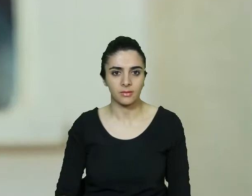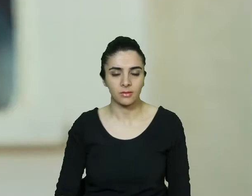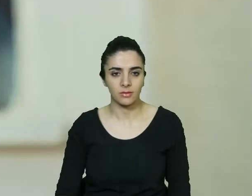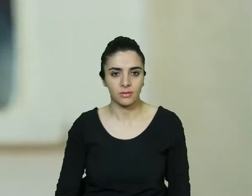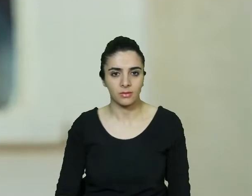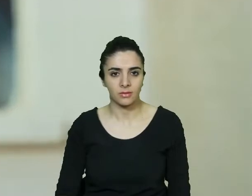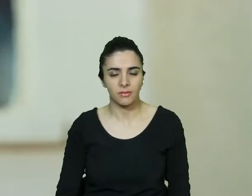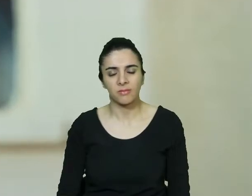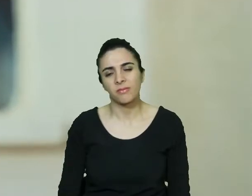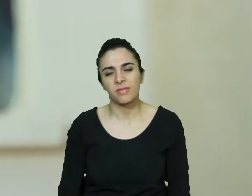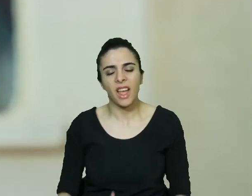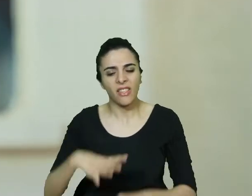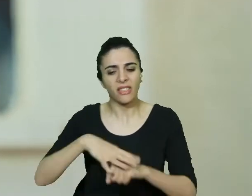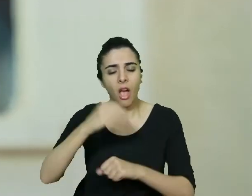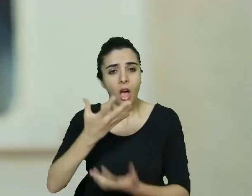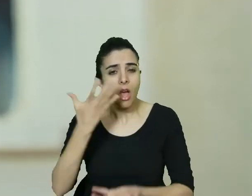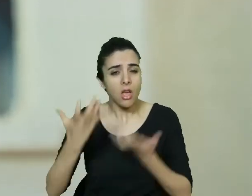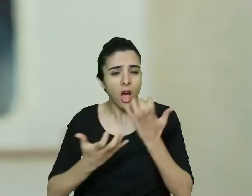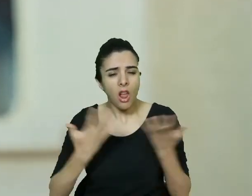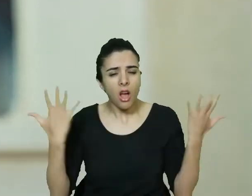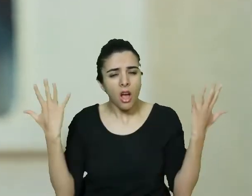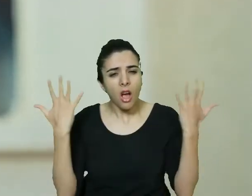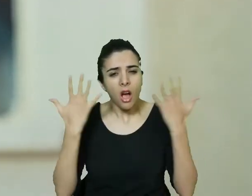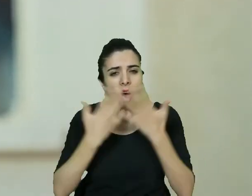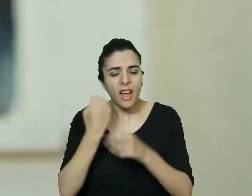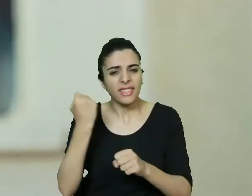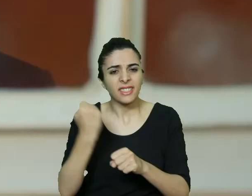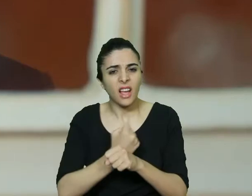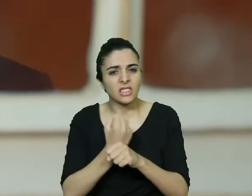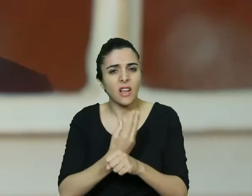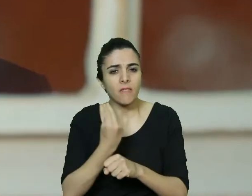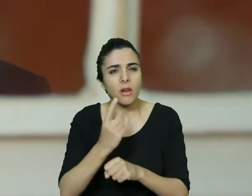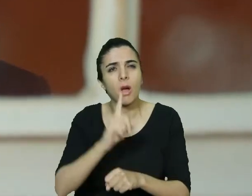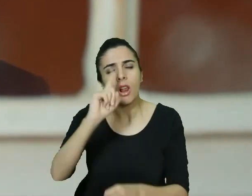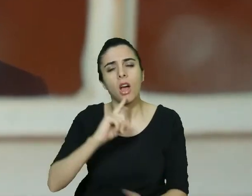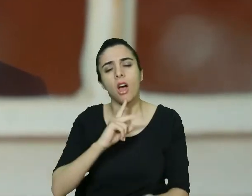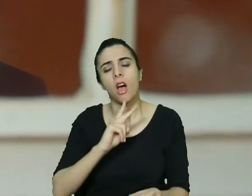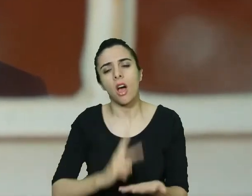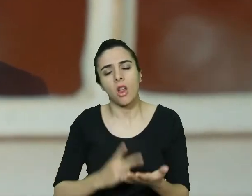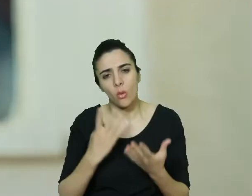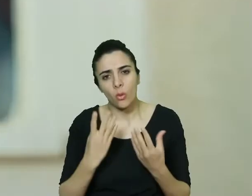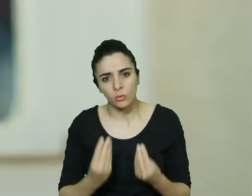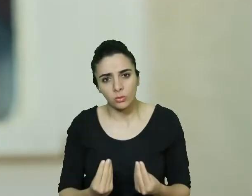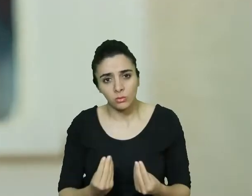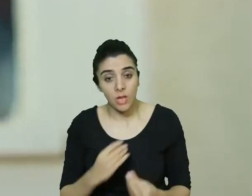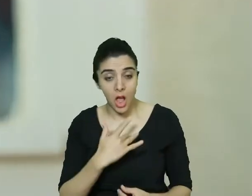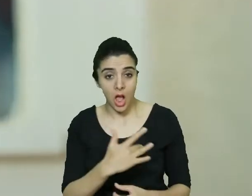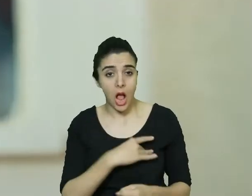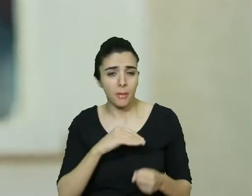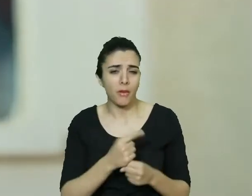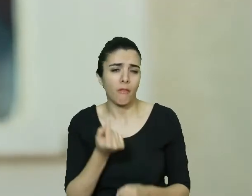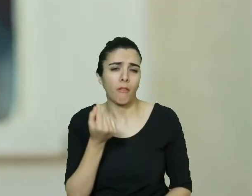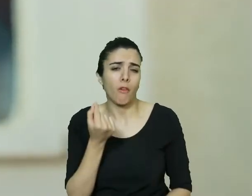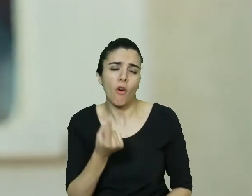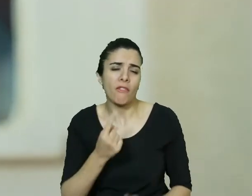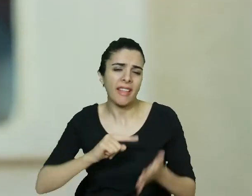Tur Dağı'nı yakıp kapkara bir kayalığa dönüştüren tecelliymiş aşk. Ve kalpte küçücük bir